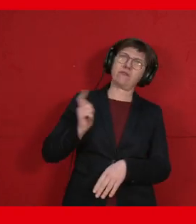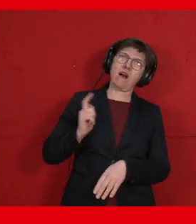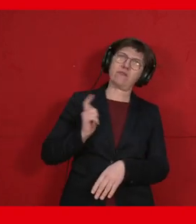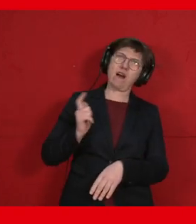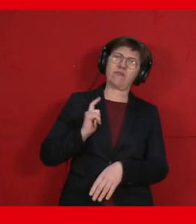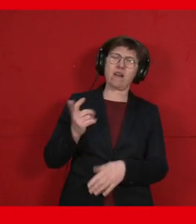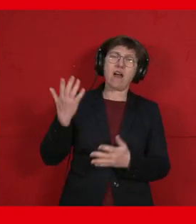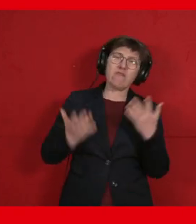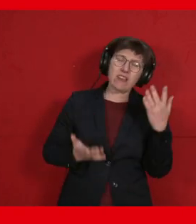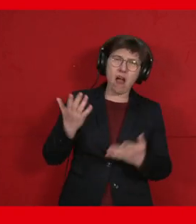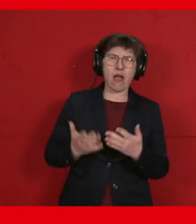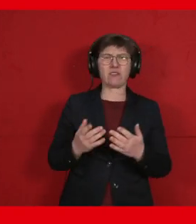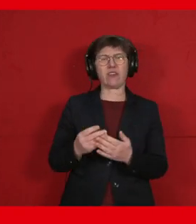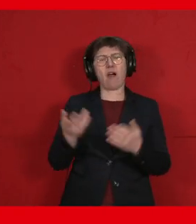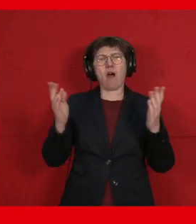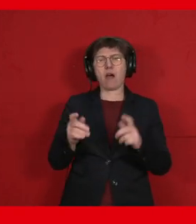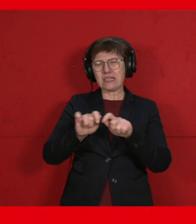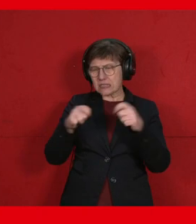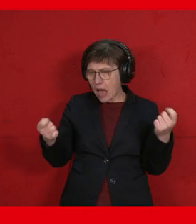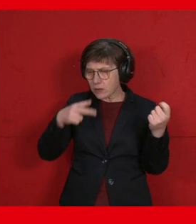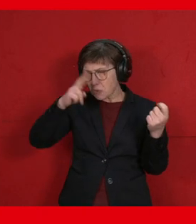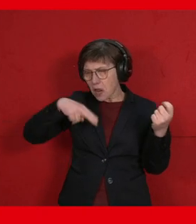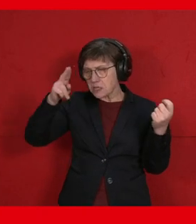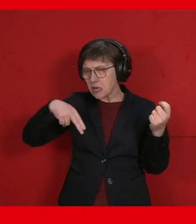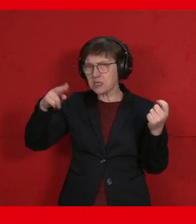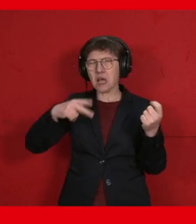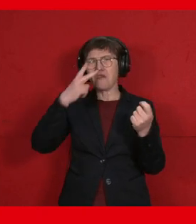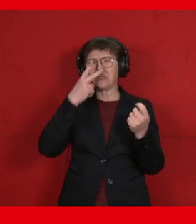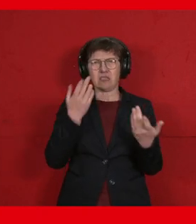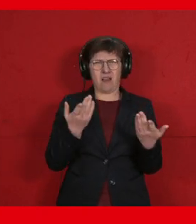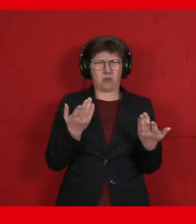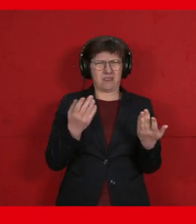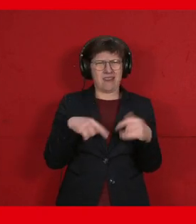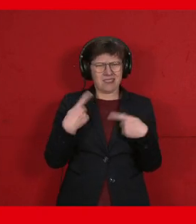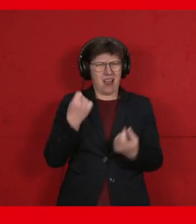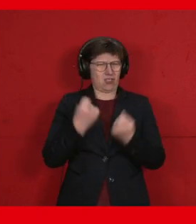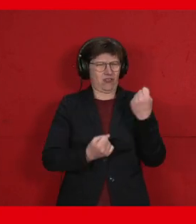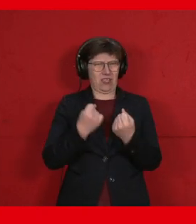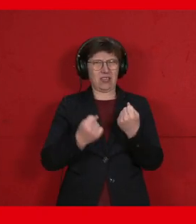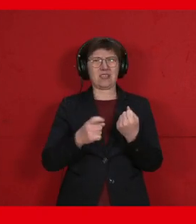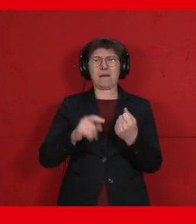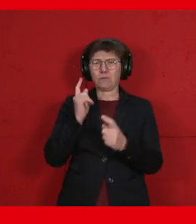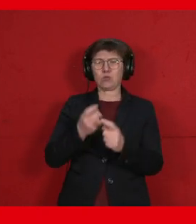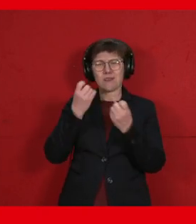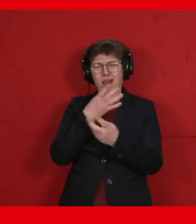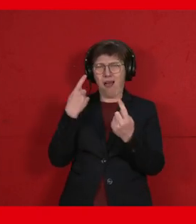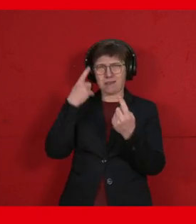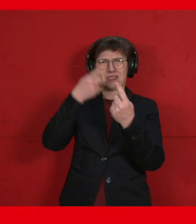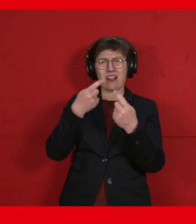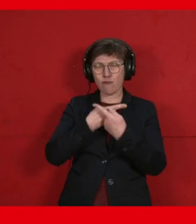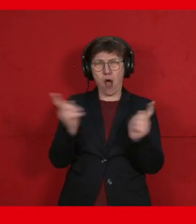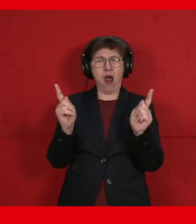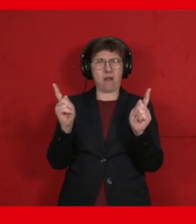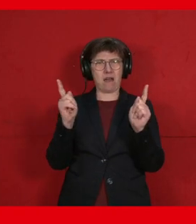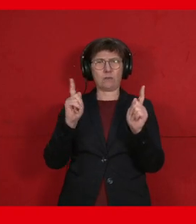geschieht und sich vielleicht selbst über die Zeitung informiert, wie schnell es bei ihm selbst vorangeht, dann wird das nichts. Man muss klare Ziele haben und